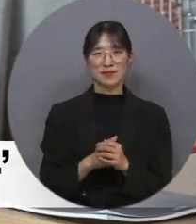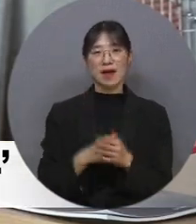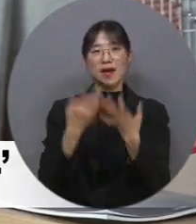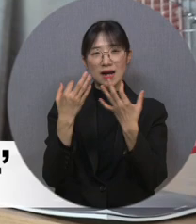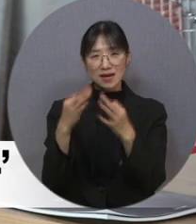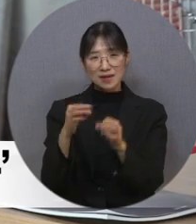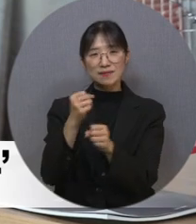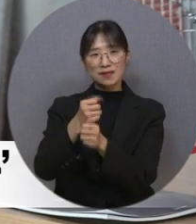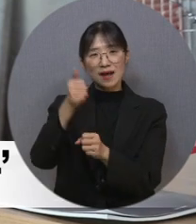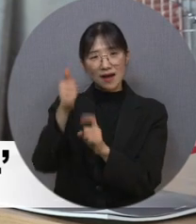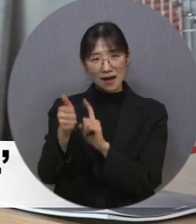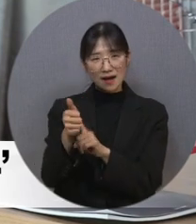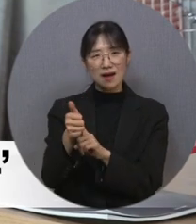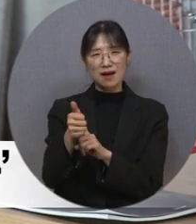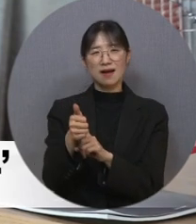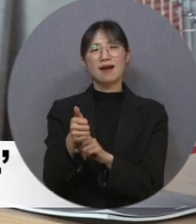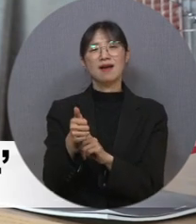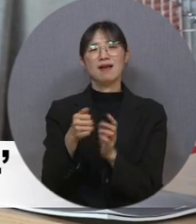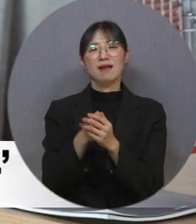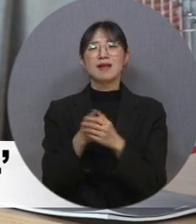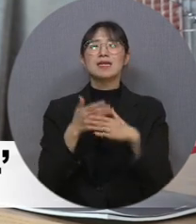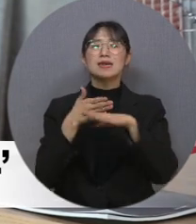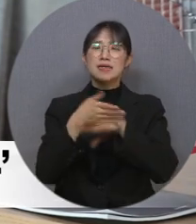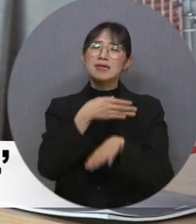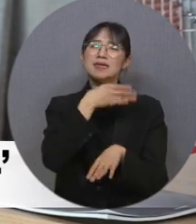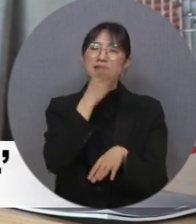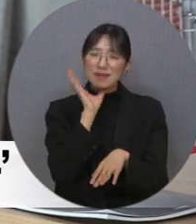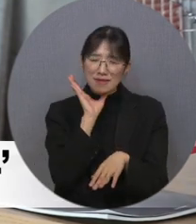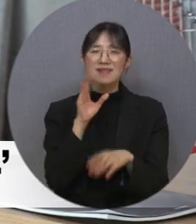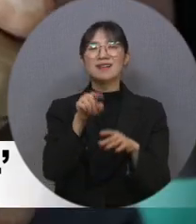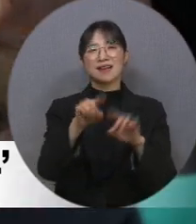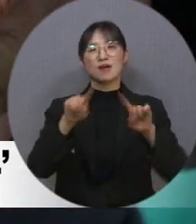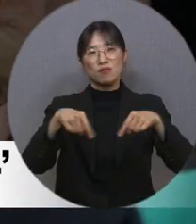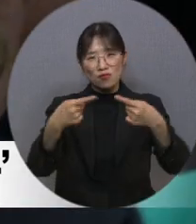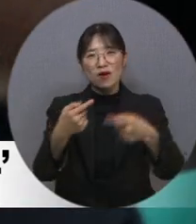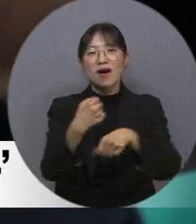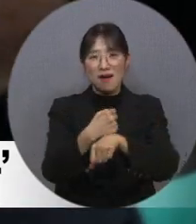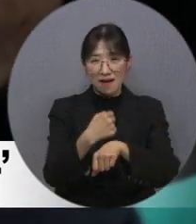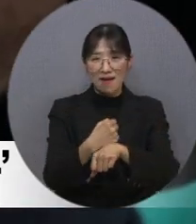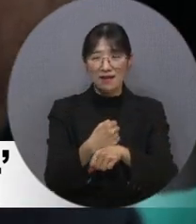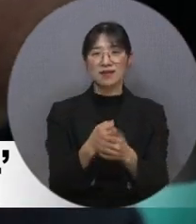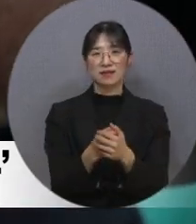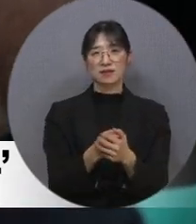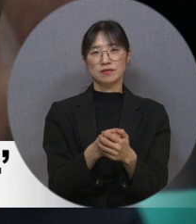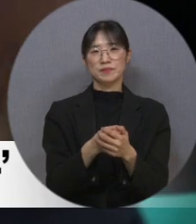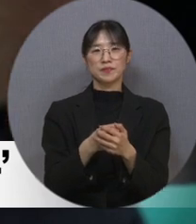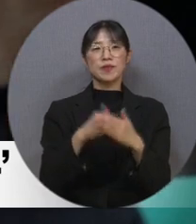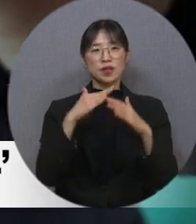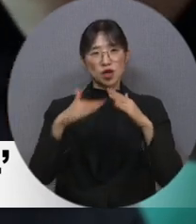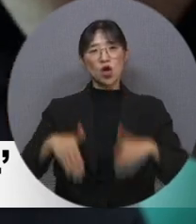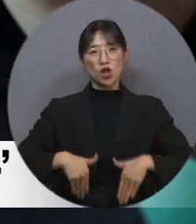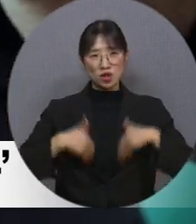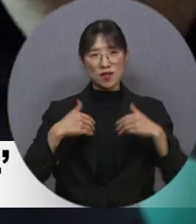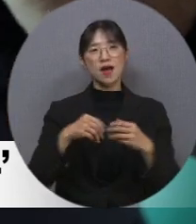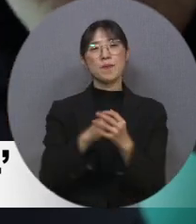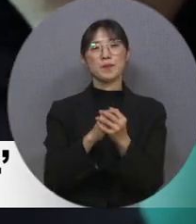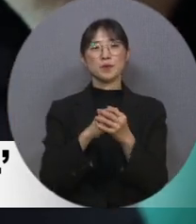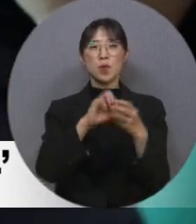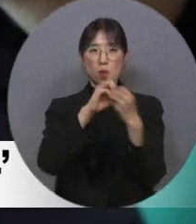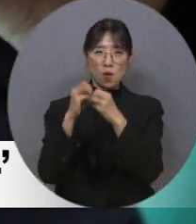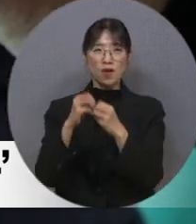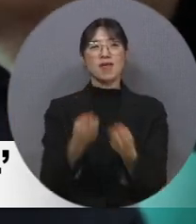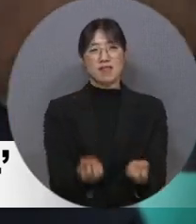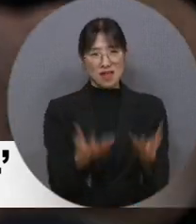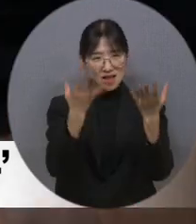김병순 작가는 늦깎이로 도예차 문학과에 입학하여 전남공예대전 특선과